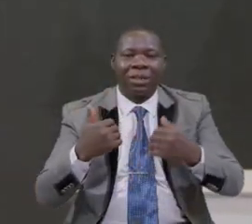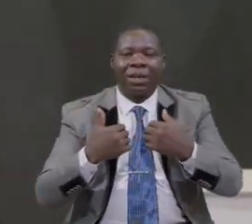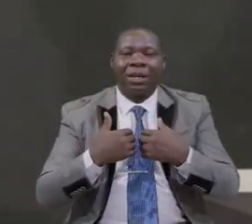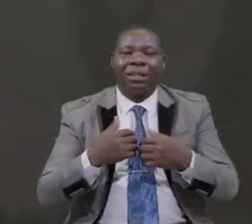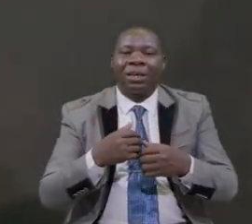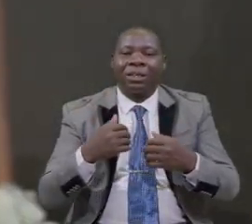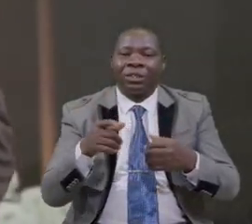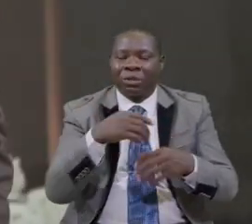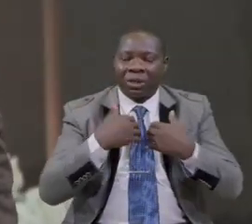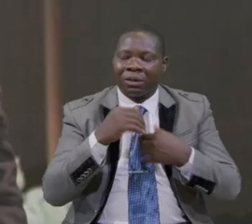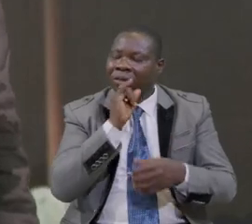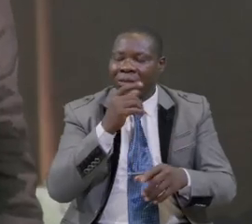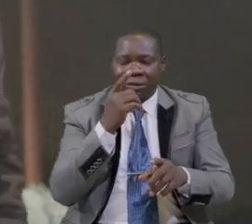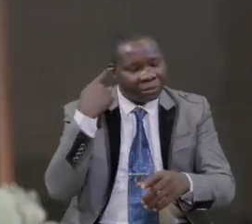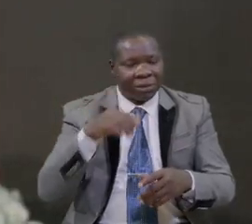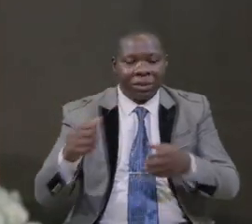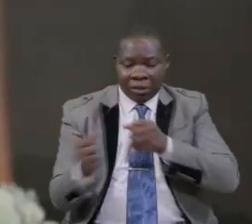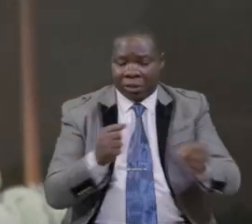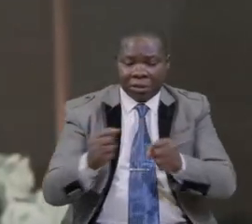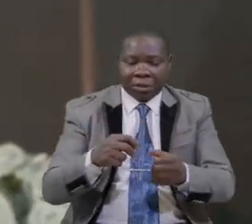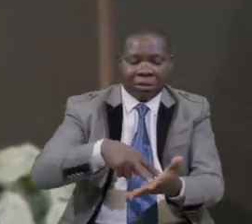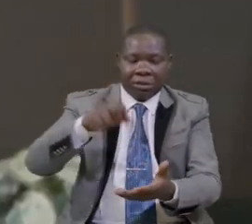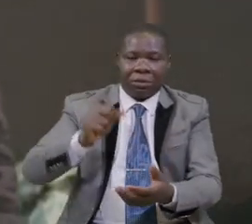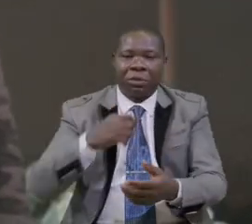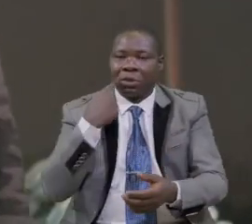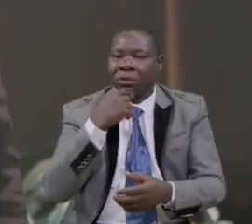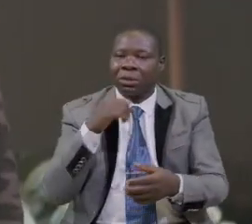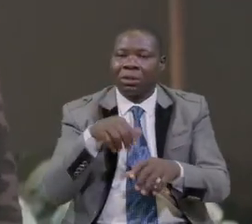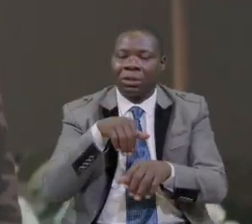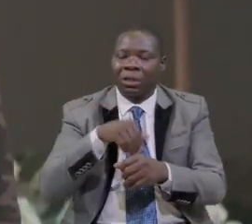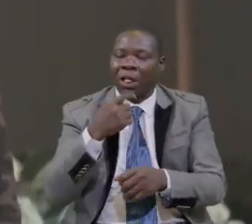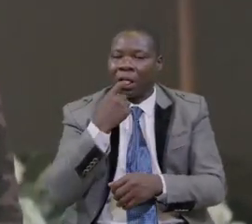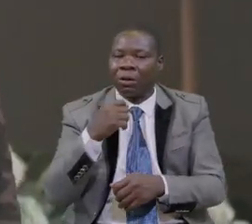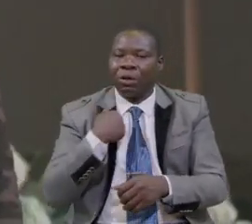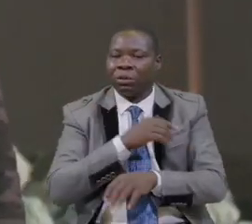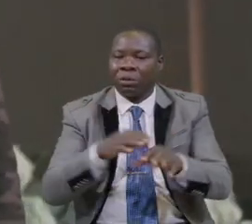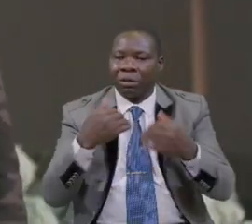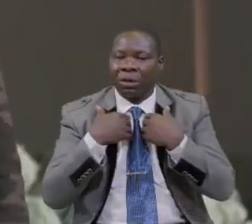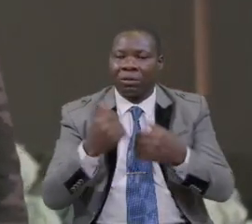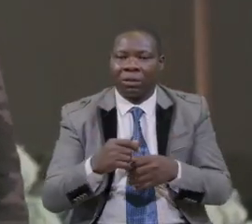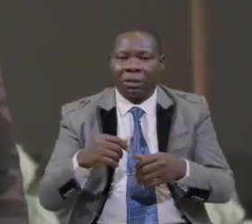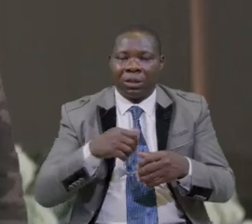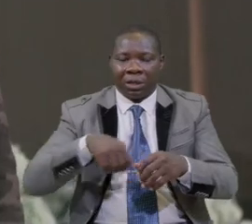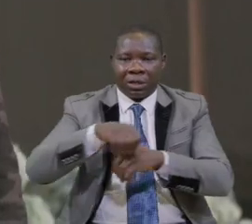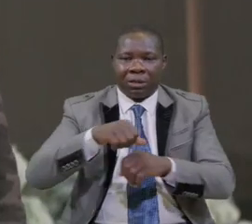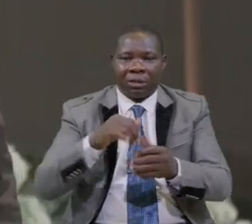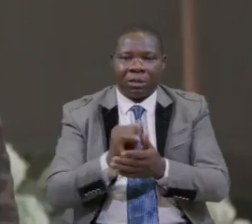tu sautes, et tu parles en langue. Et il n'y a pas l'onction pour découvrir ce qui se